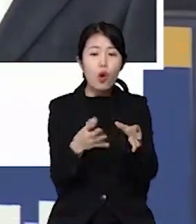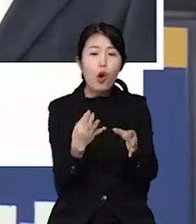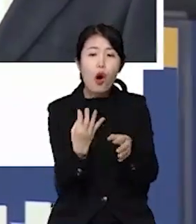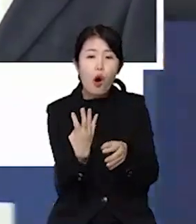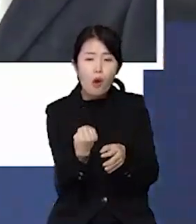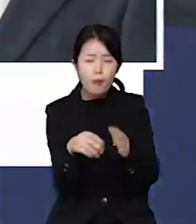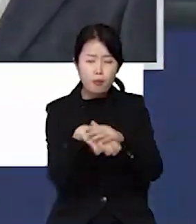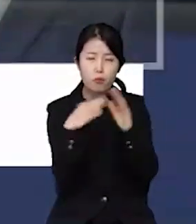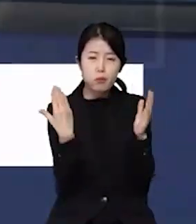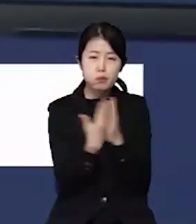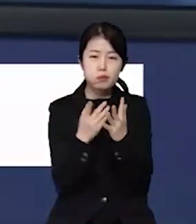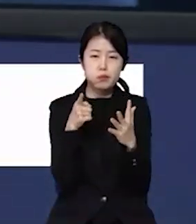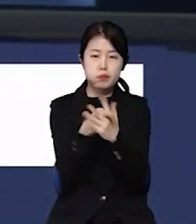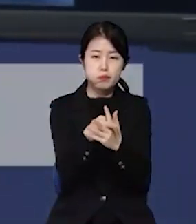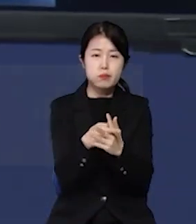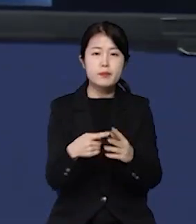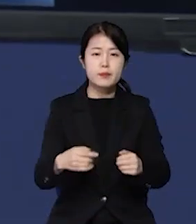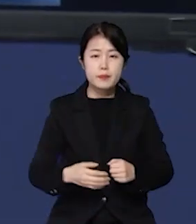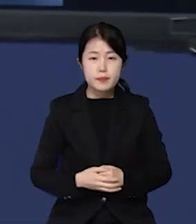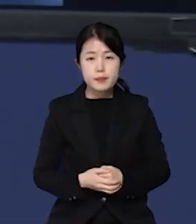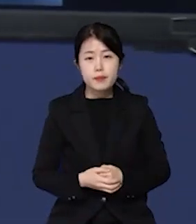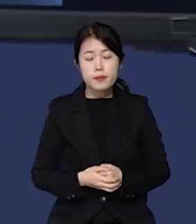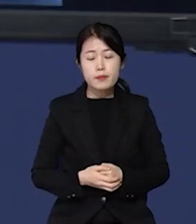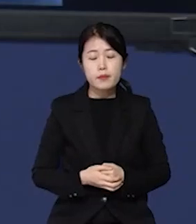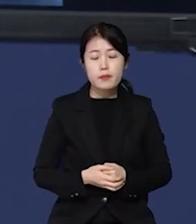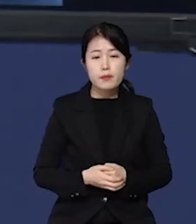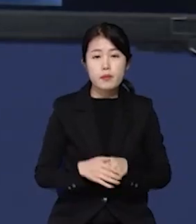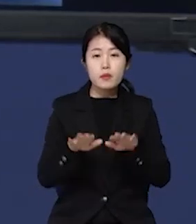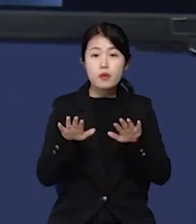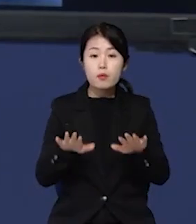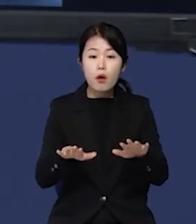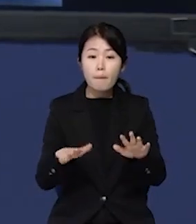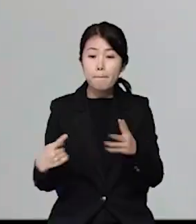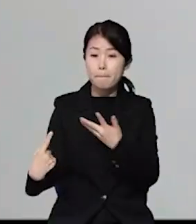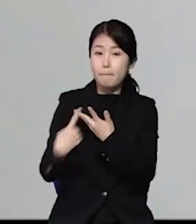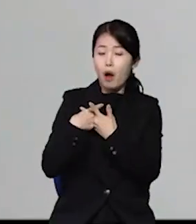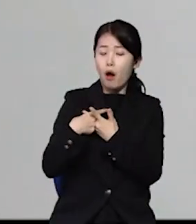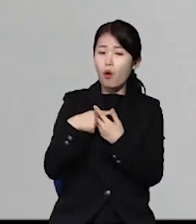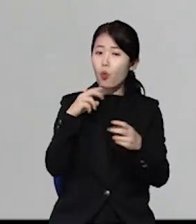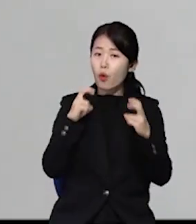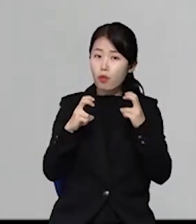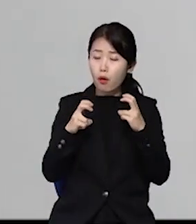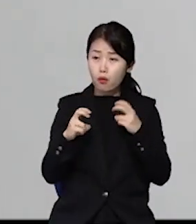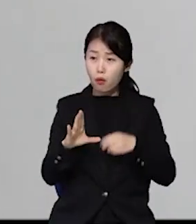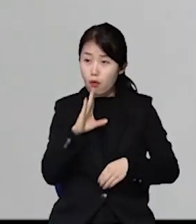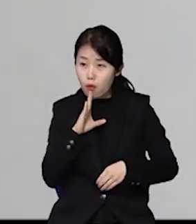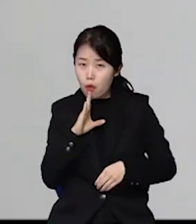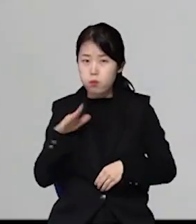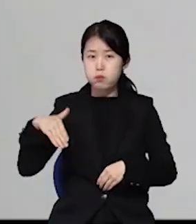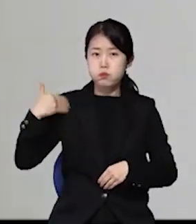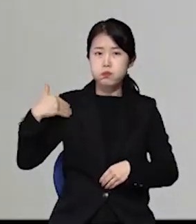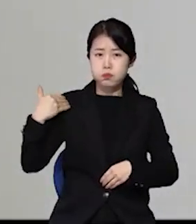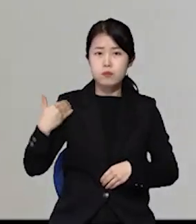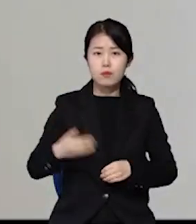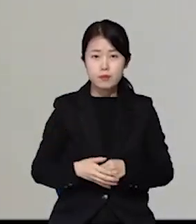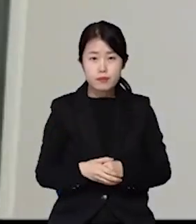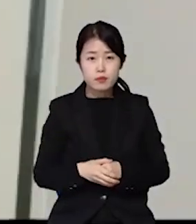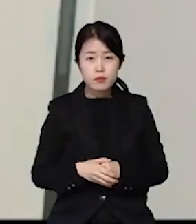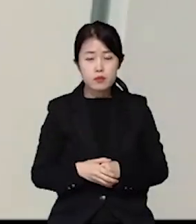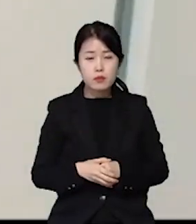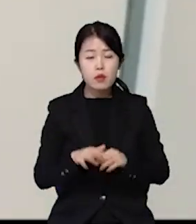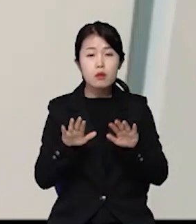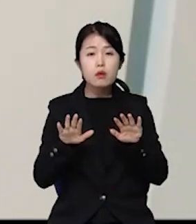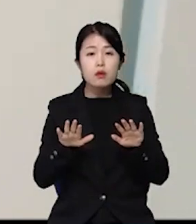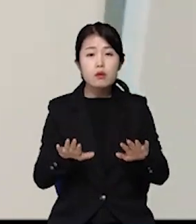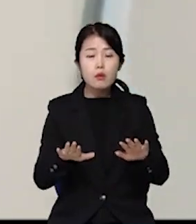함께 유출되었습니다. 하지만 해킹당한 업체들은 유출 사실을 전혀 알아차리지 못했습니다.